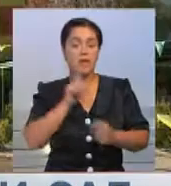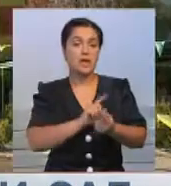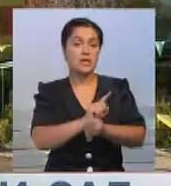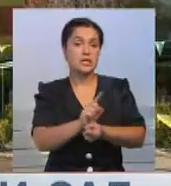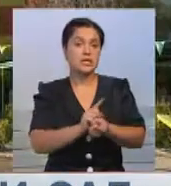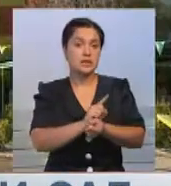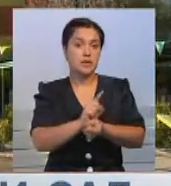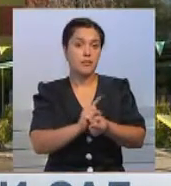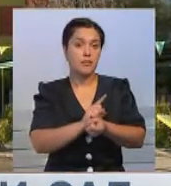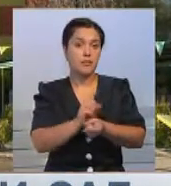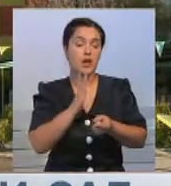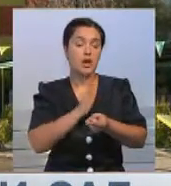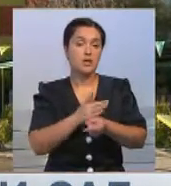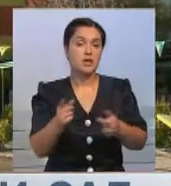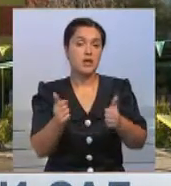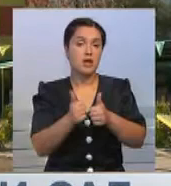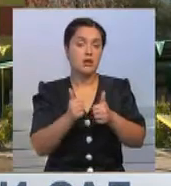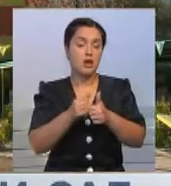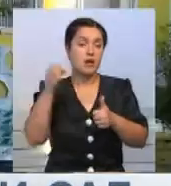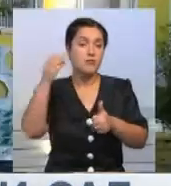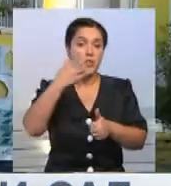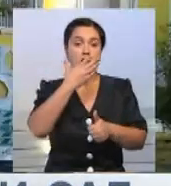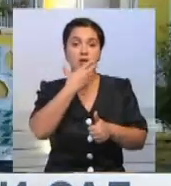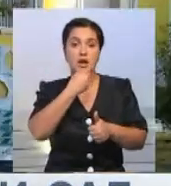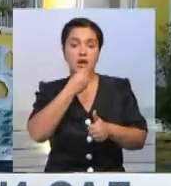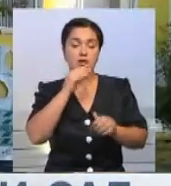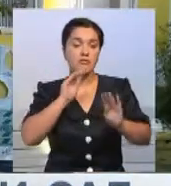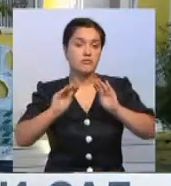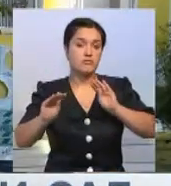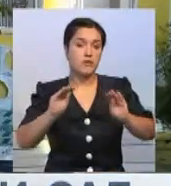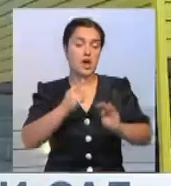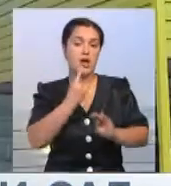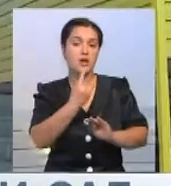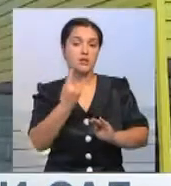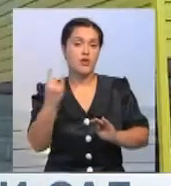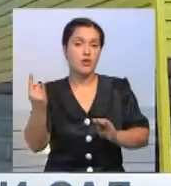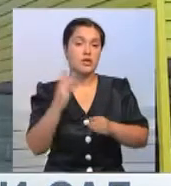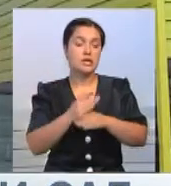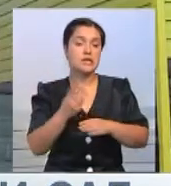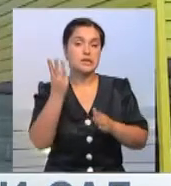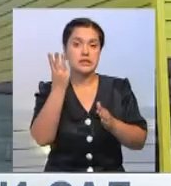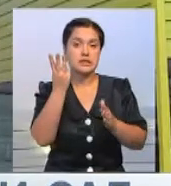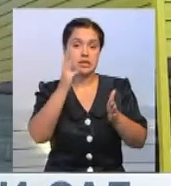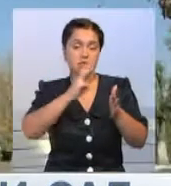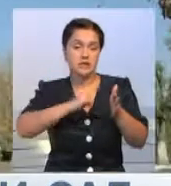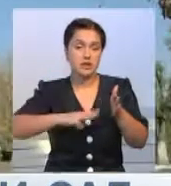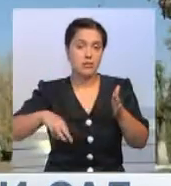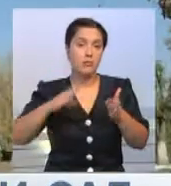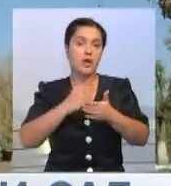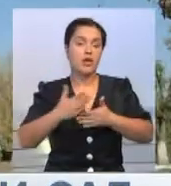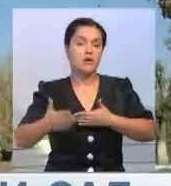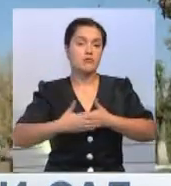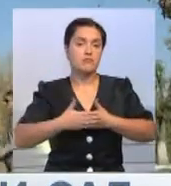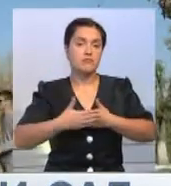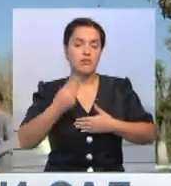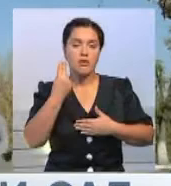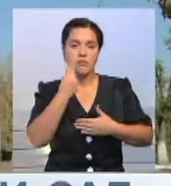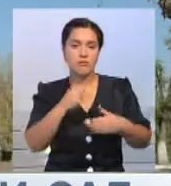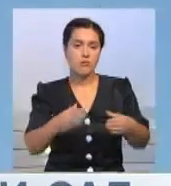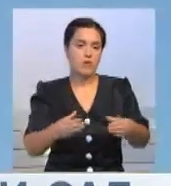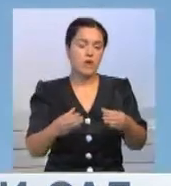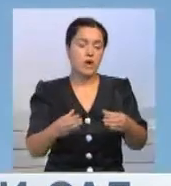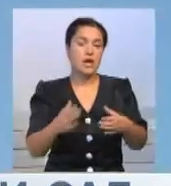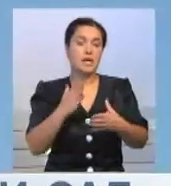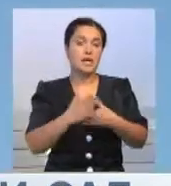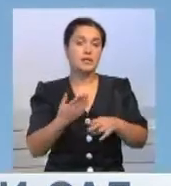на подходе к дошкольному учреждению. Красивый фасад, окна с тройными стеклопакетами, непродуваемые входные двери. Передовые строительные